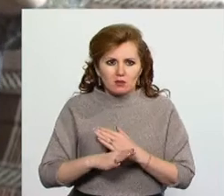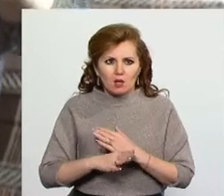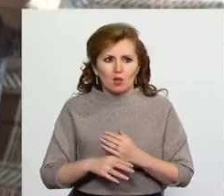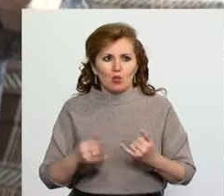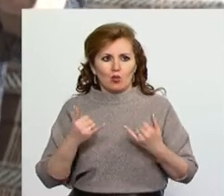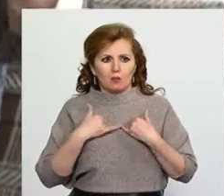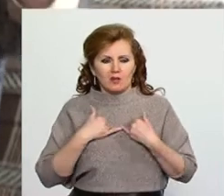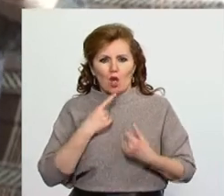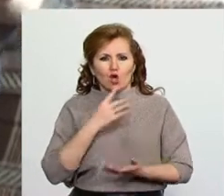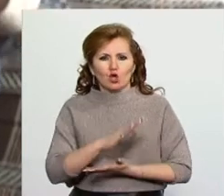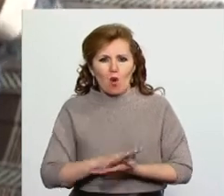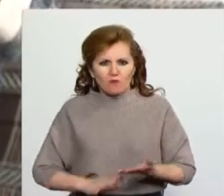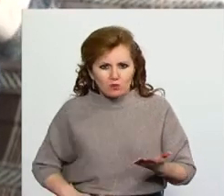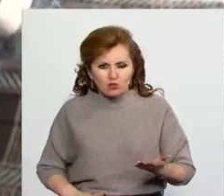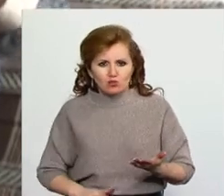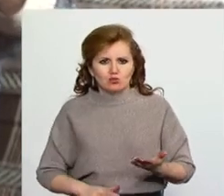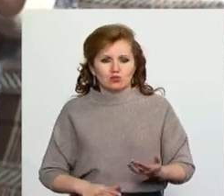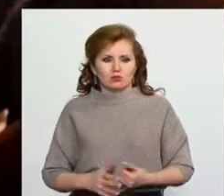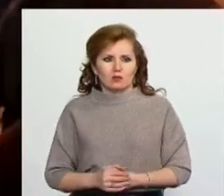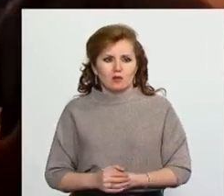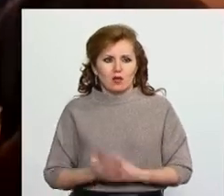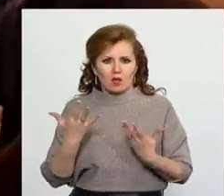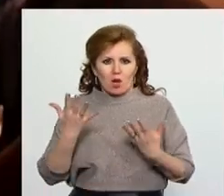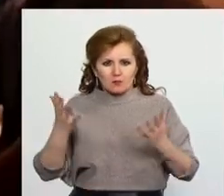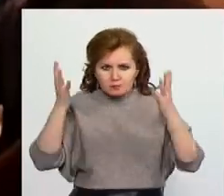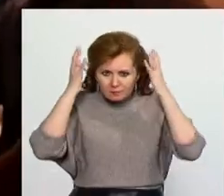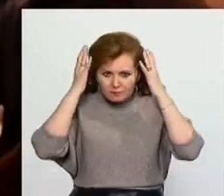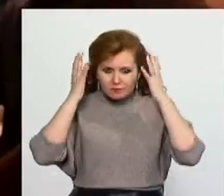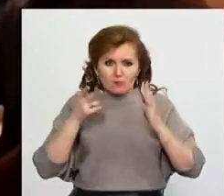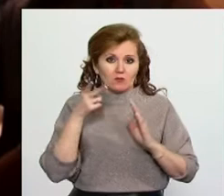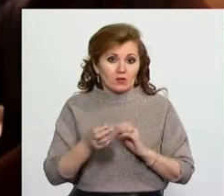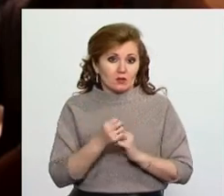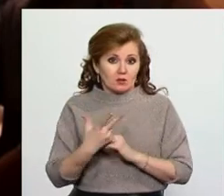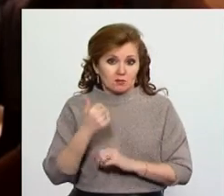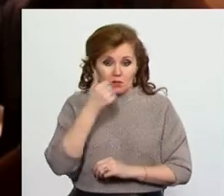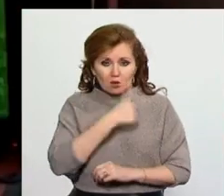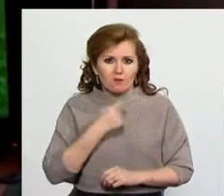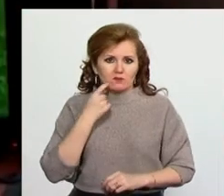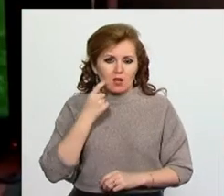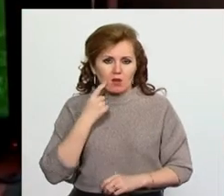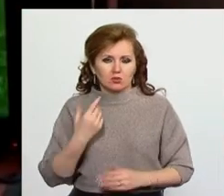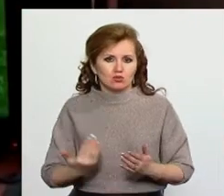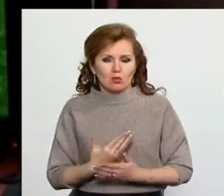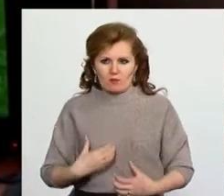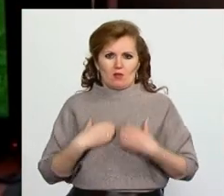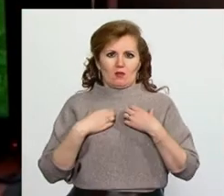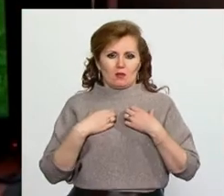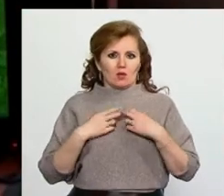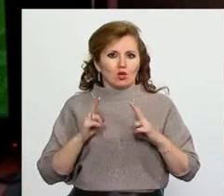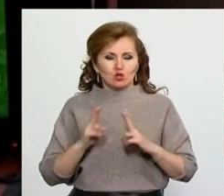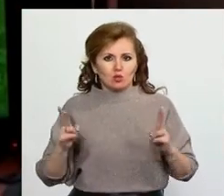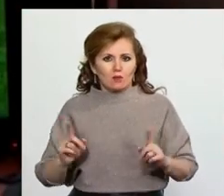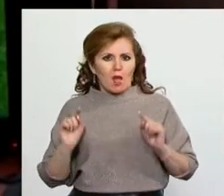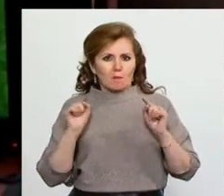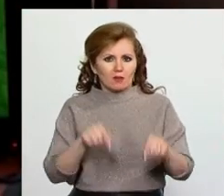это кровище, вот я заткнула обеими руками. В 2013 году Сарапул снова содрогнулся. Кто-то нападает